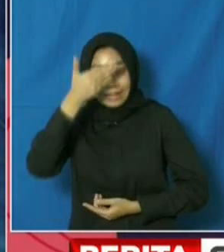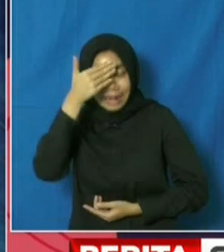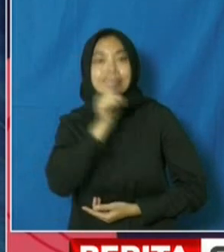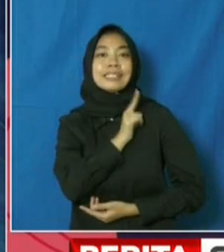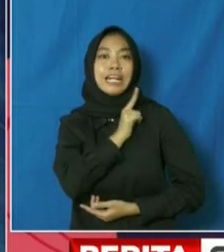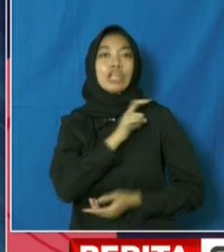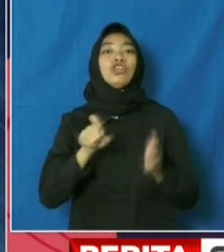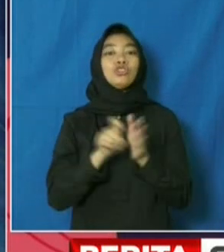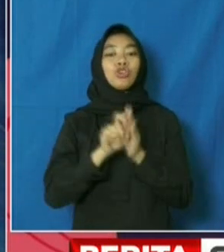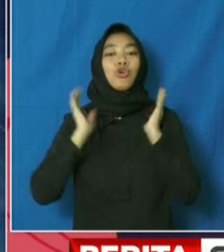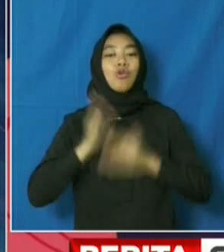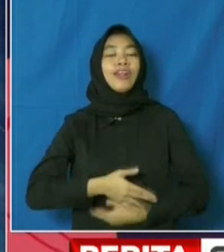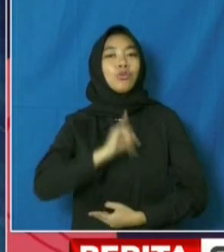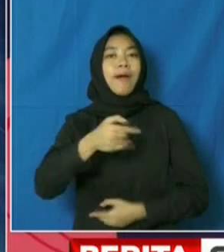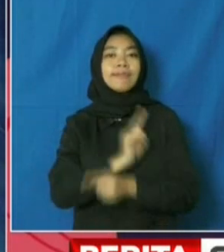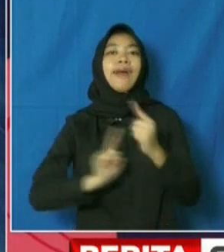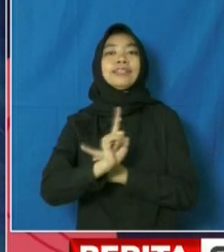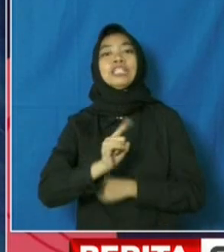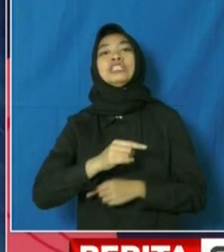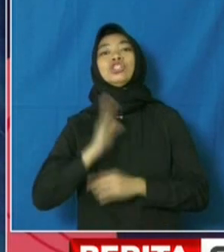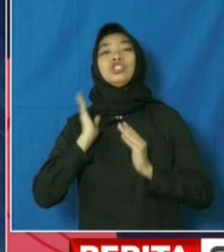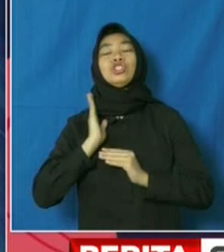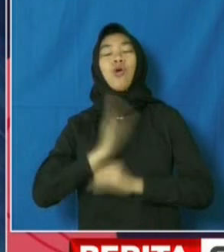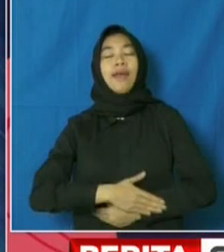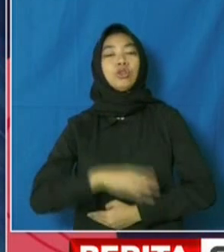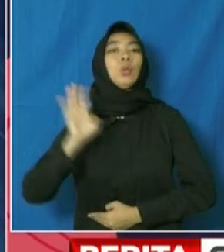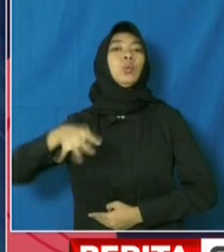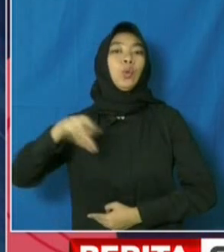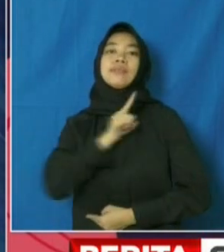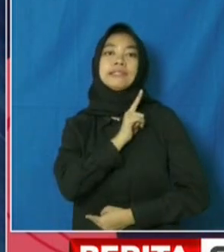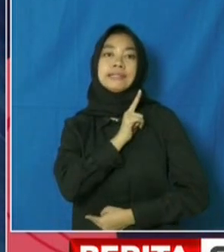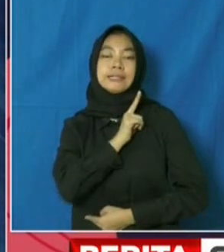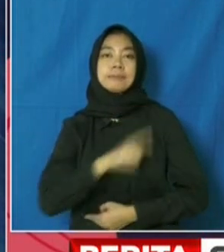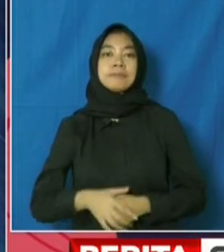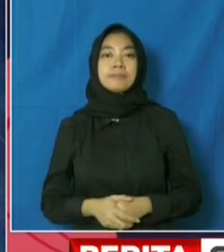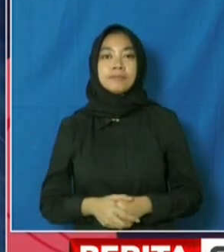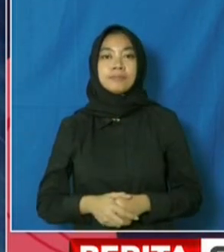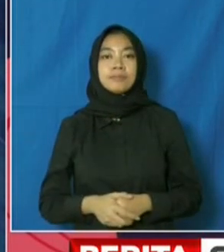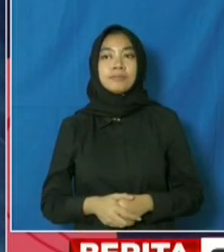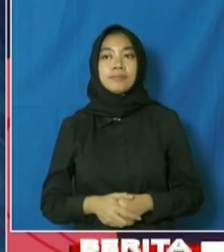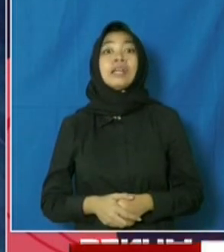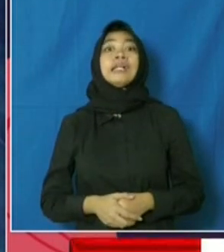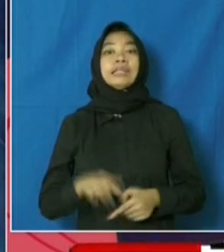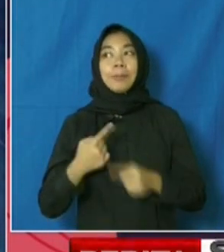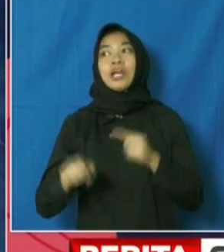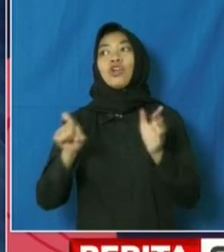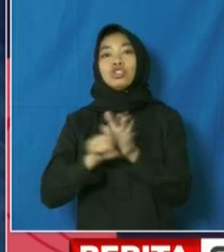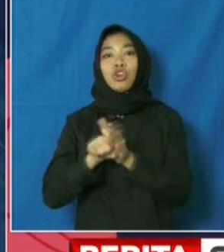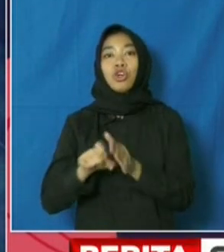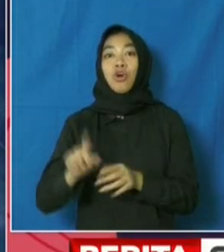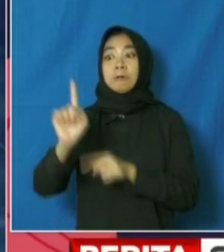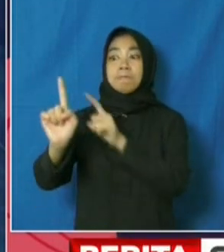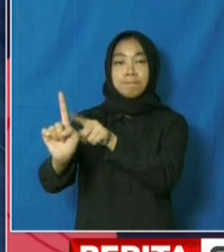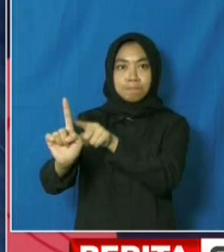zuhur Nah yang kedua ketika kondisi orang berada di dalam kebugaran sehat dan juga tidak